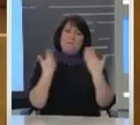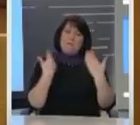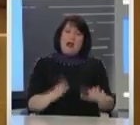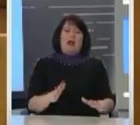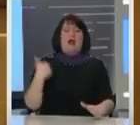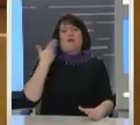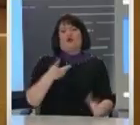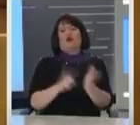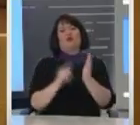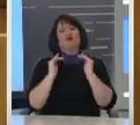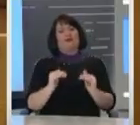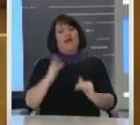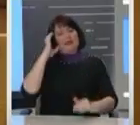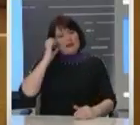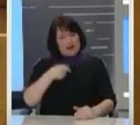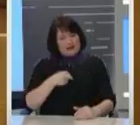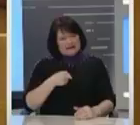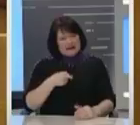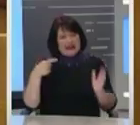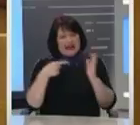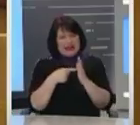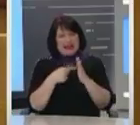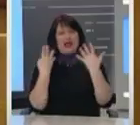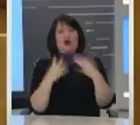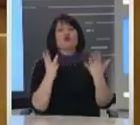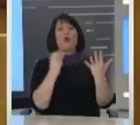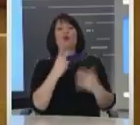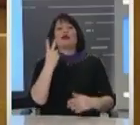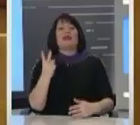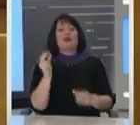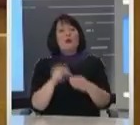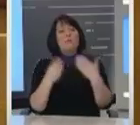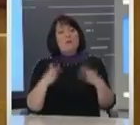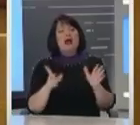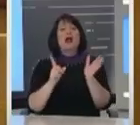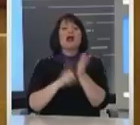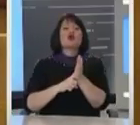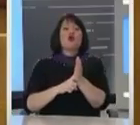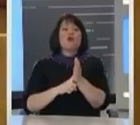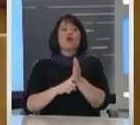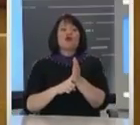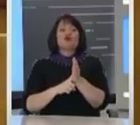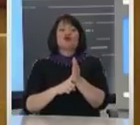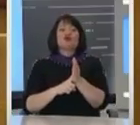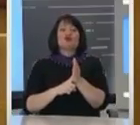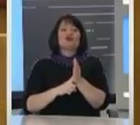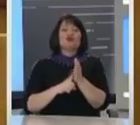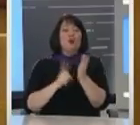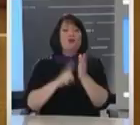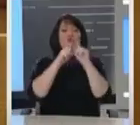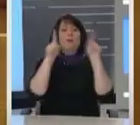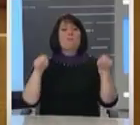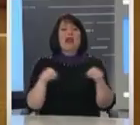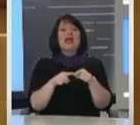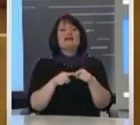τότε. Σας θυμίζω ότι την ίδια χρονιά, το 1982, είχε ψηφιστεί ο περίφημος νόμος πλαίσιο για